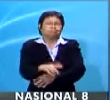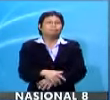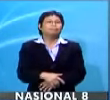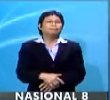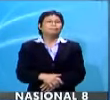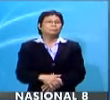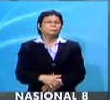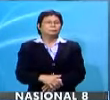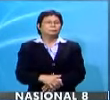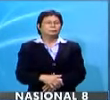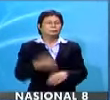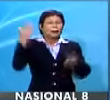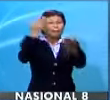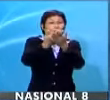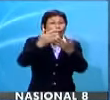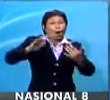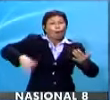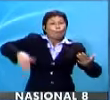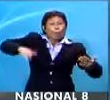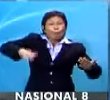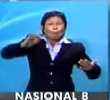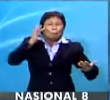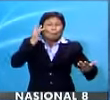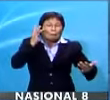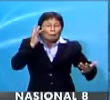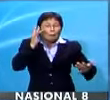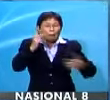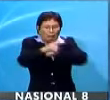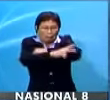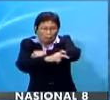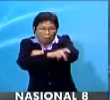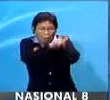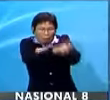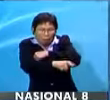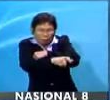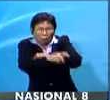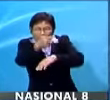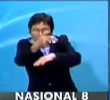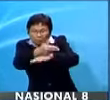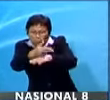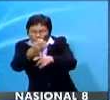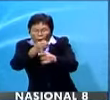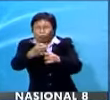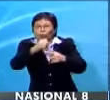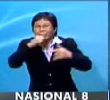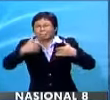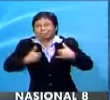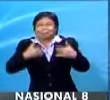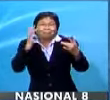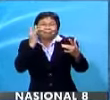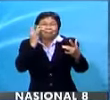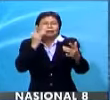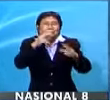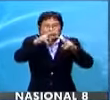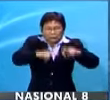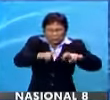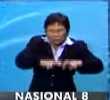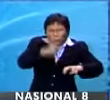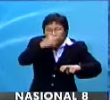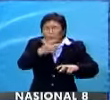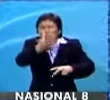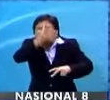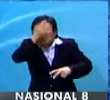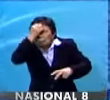tersebut sehingga kini belum dapat dipastikan sama ada perompak berkenaan bersenjata atau sebaliknya siasatan juga dibuat untuk